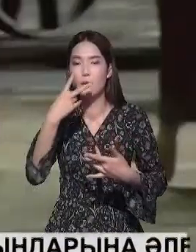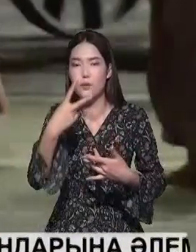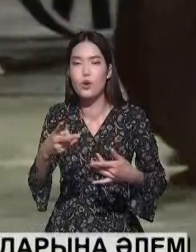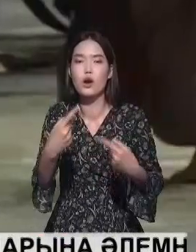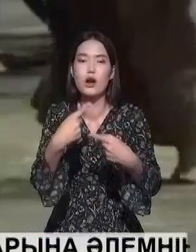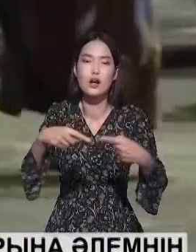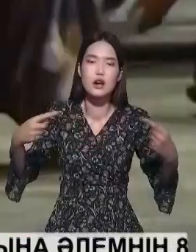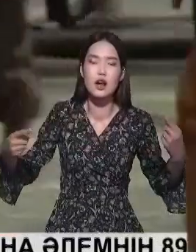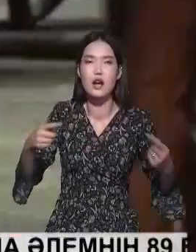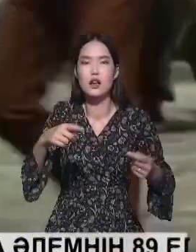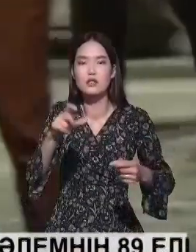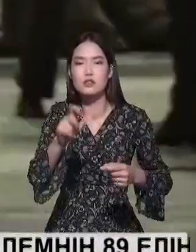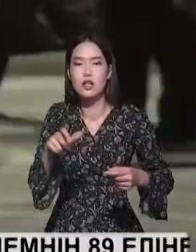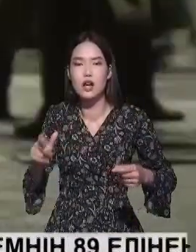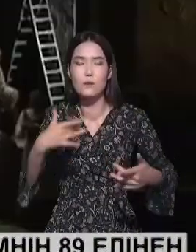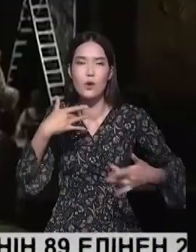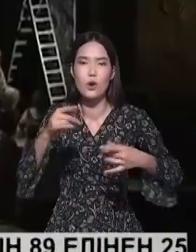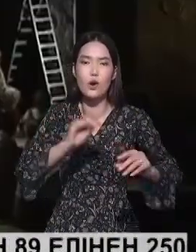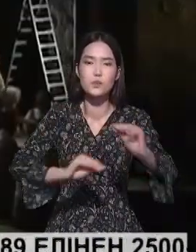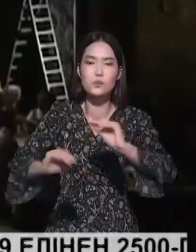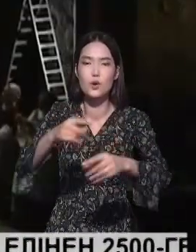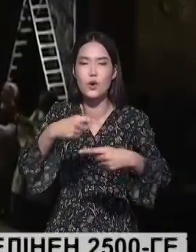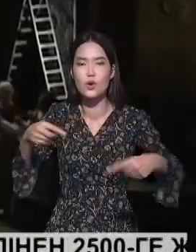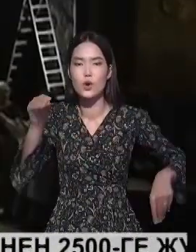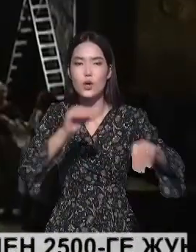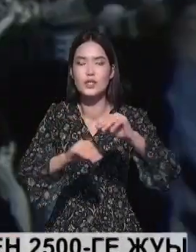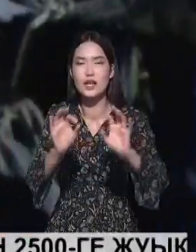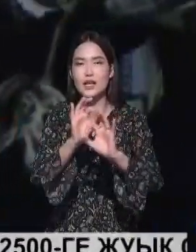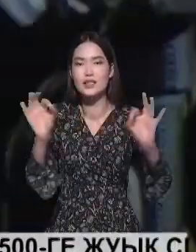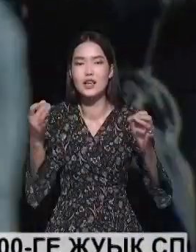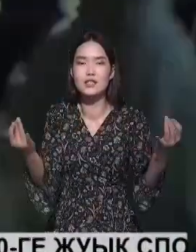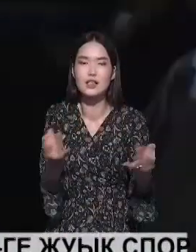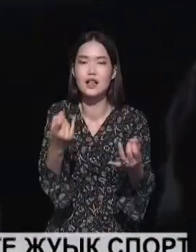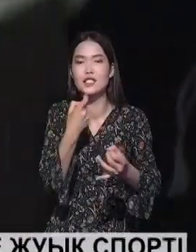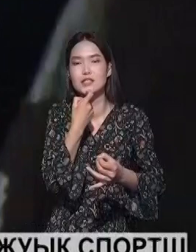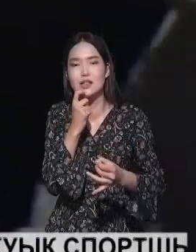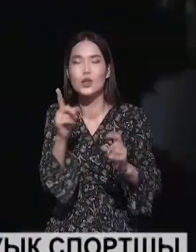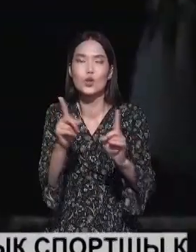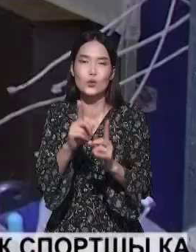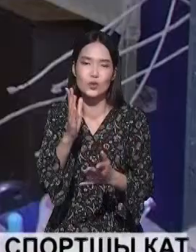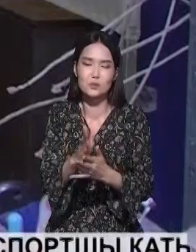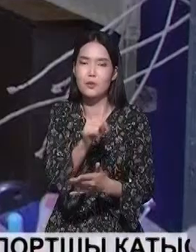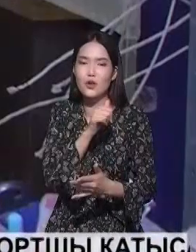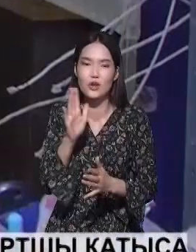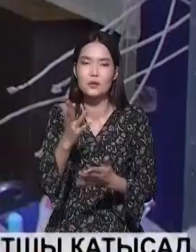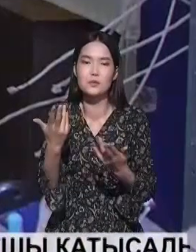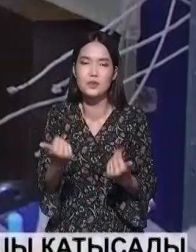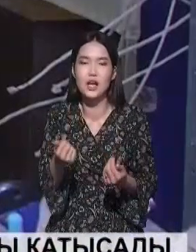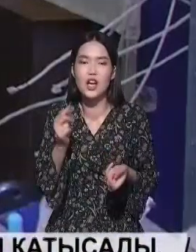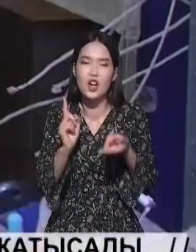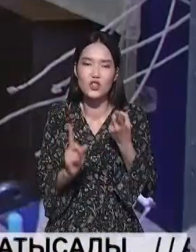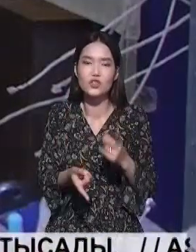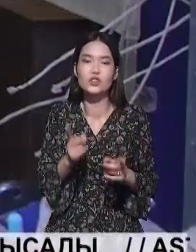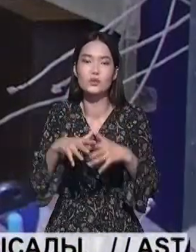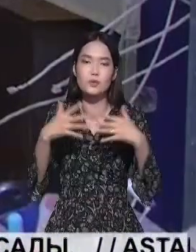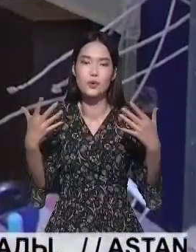тамыры тәрізді театрдың өн бойына тарайды. Ал мұндай саланың өзіне тән қызығымен қоса қиындығы да болатындығы жасырын емес. Қиындығымен кішкене ыңғайлы,